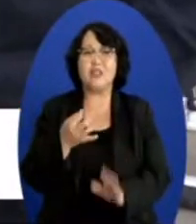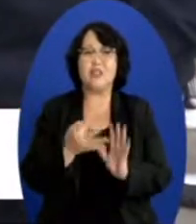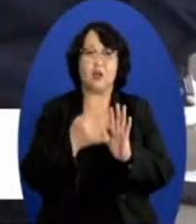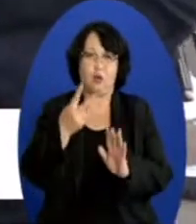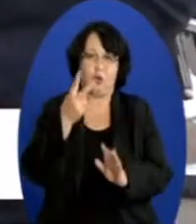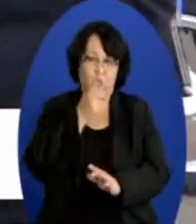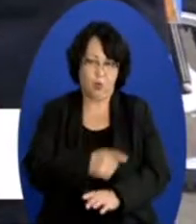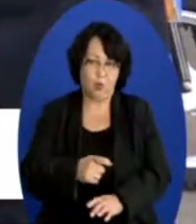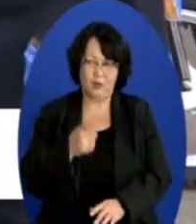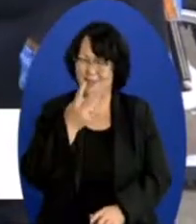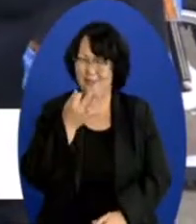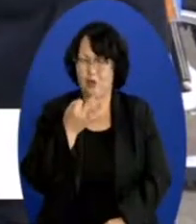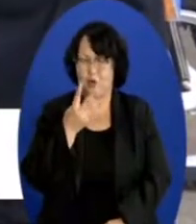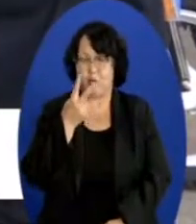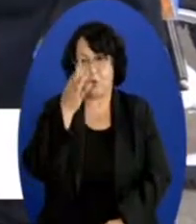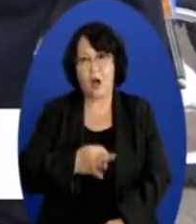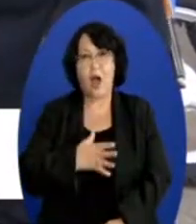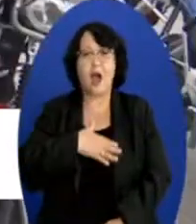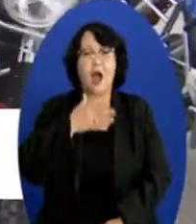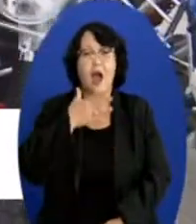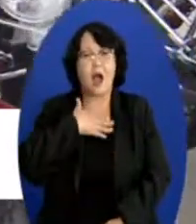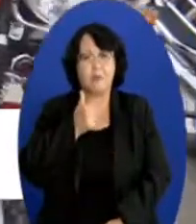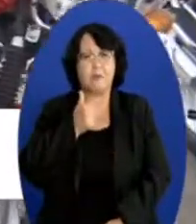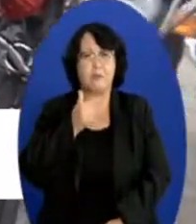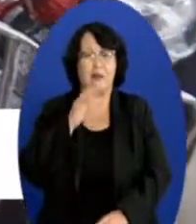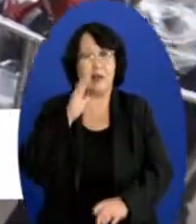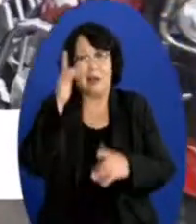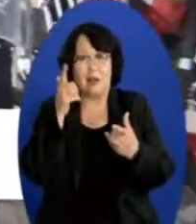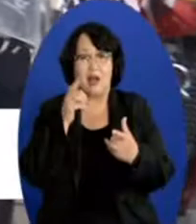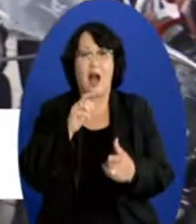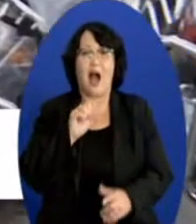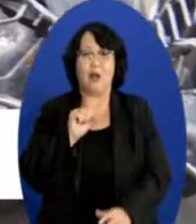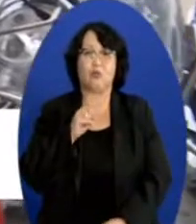нь амьнаас эрсдэх аюултай нөхцөлд ажилладаг гэсэн олон улсын